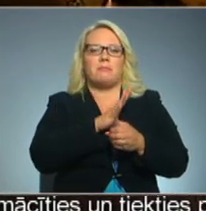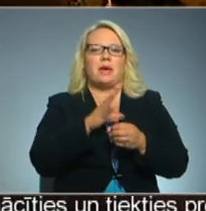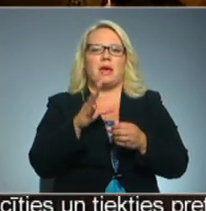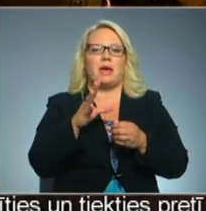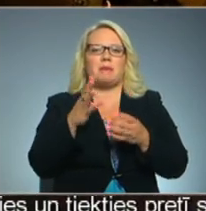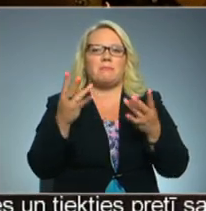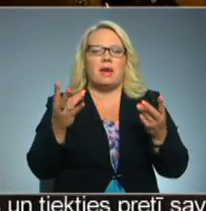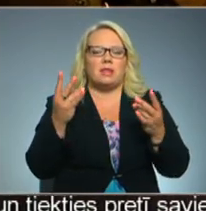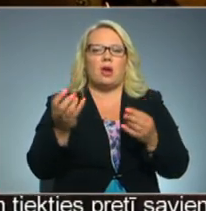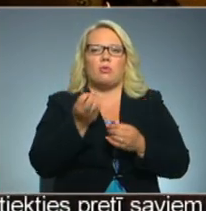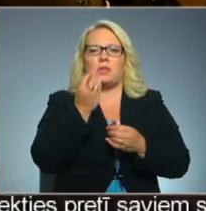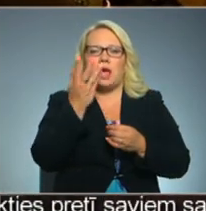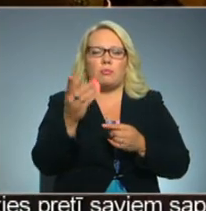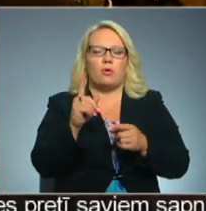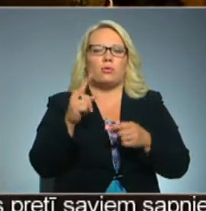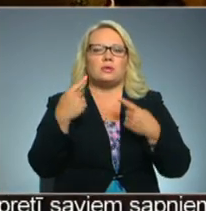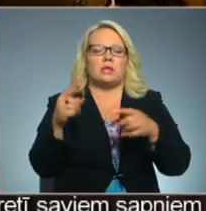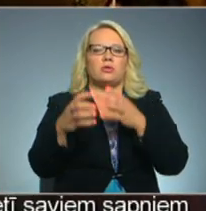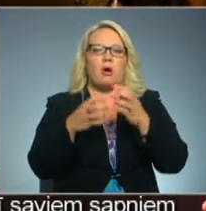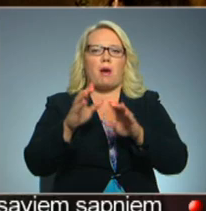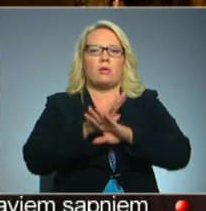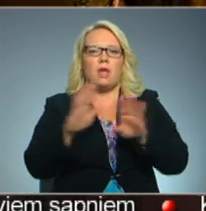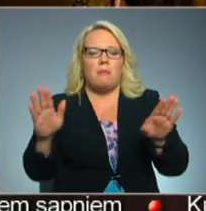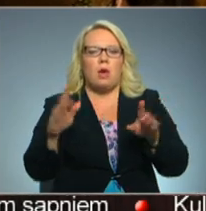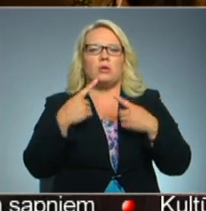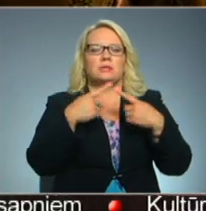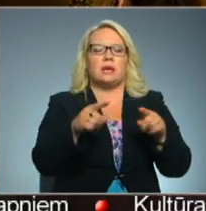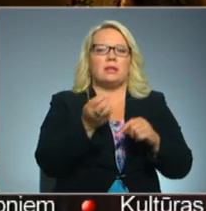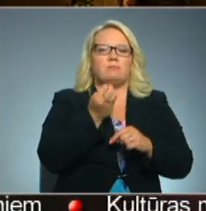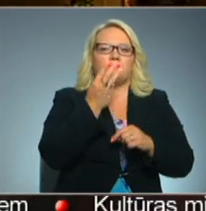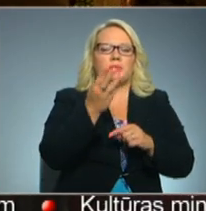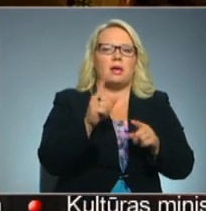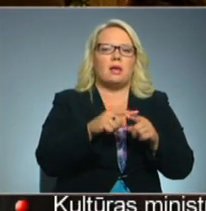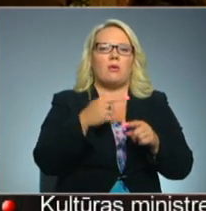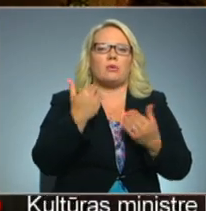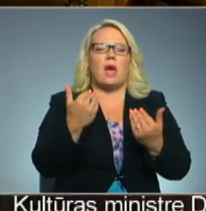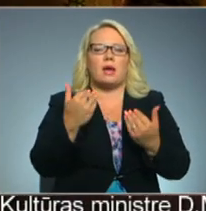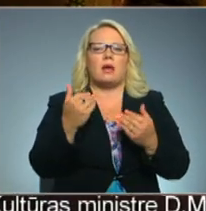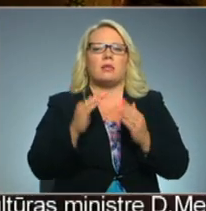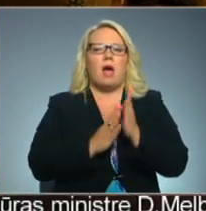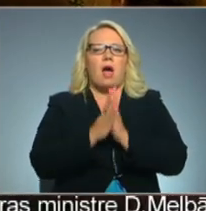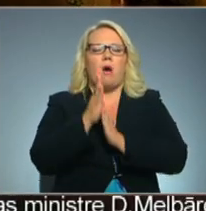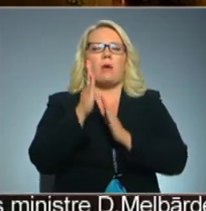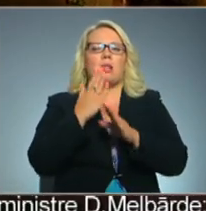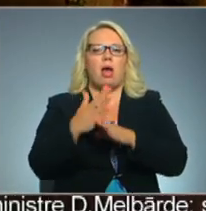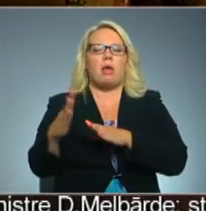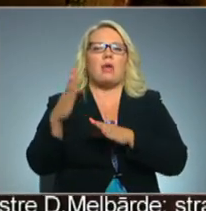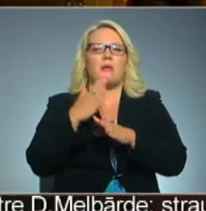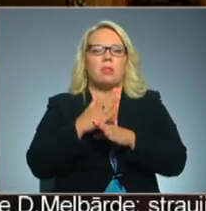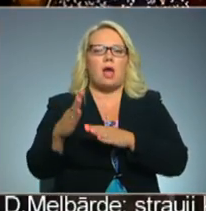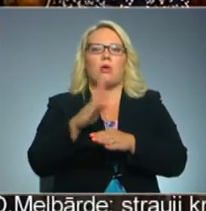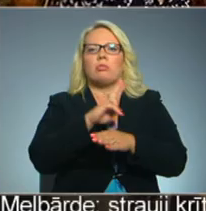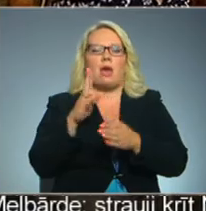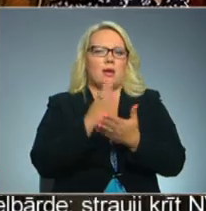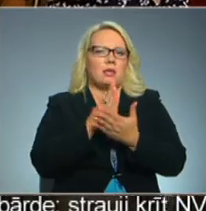neaputekšņējās un pat nav tomātu. Citiem atkal, kā saka, viņi ir aputekšņējušies, bet tagad viņi aug lēnām aug un pat